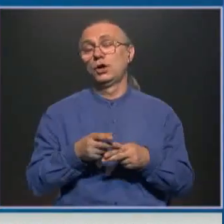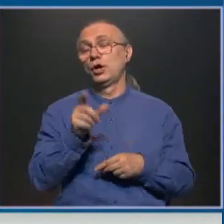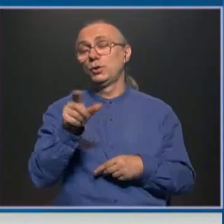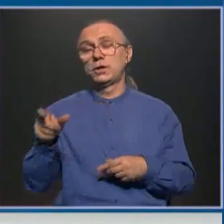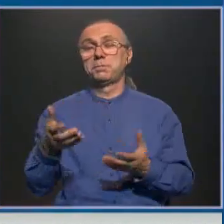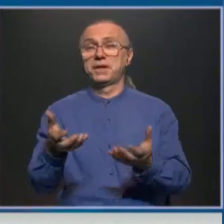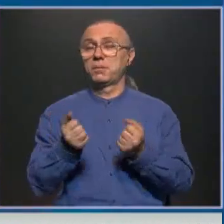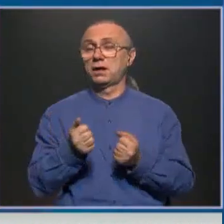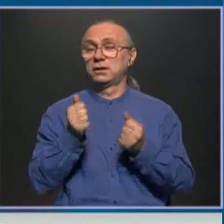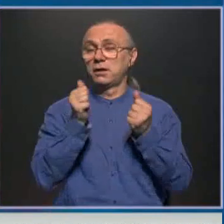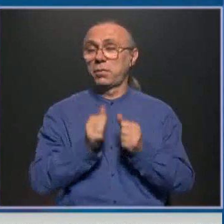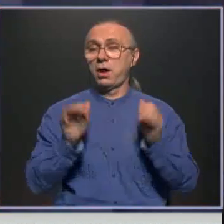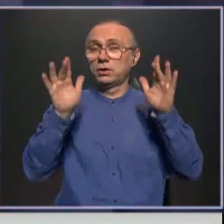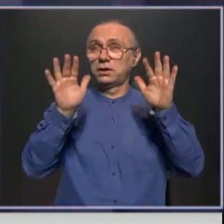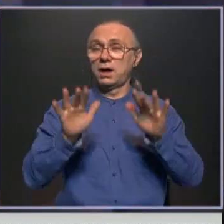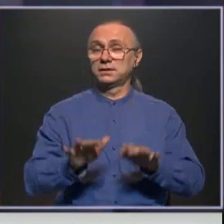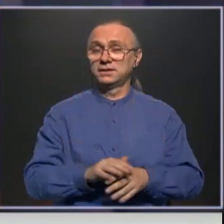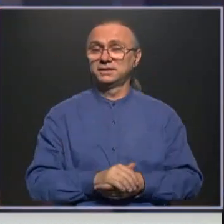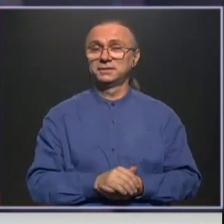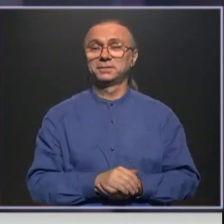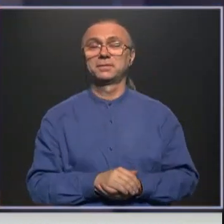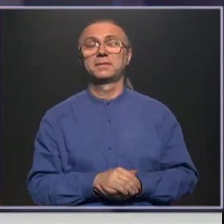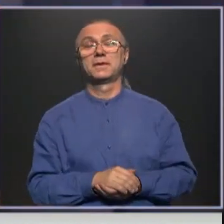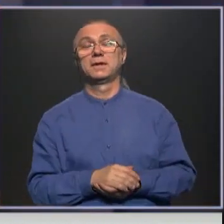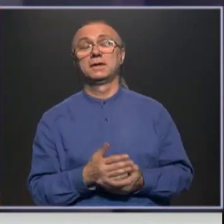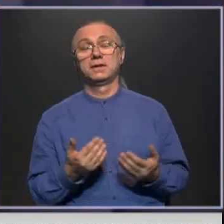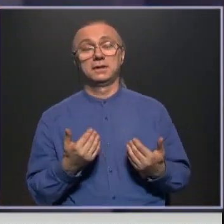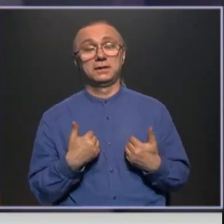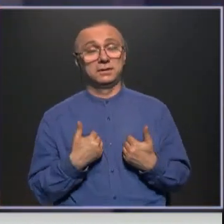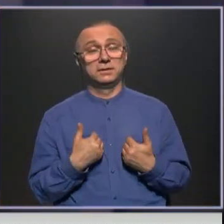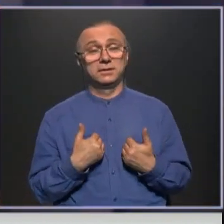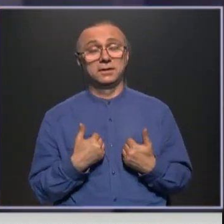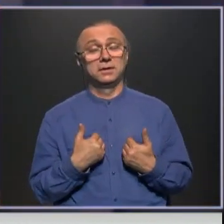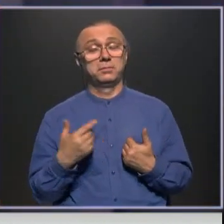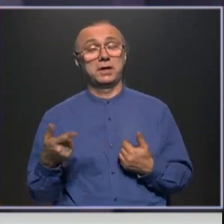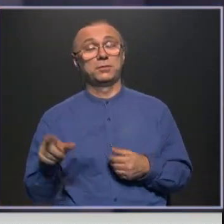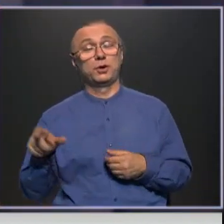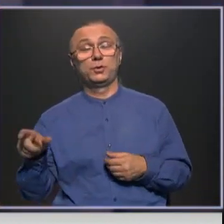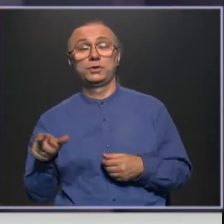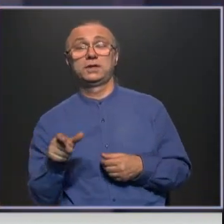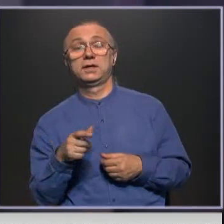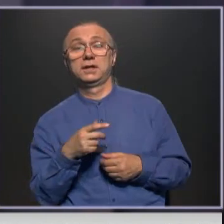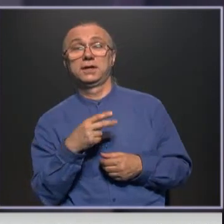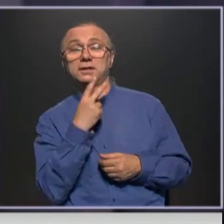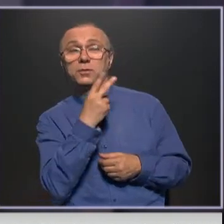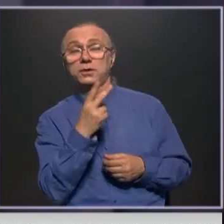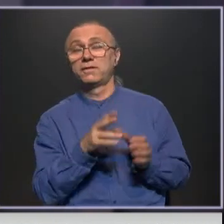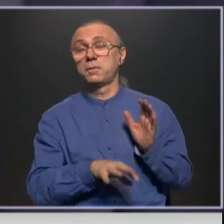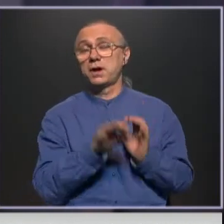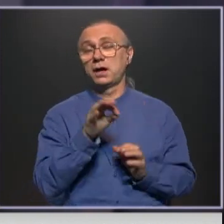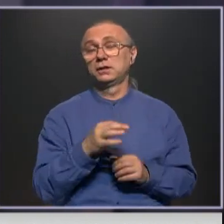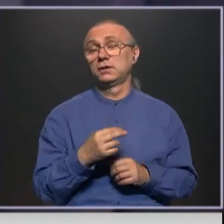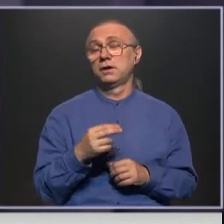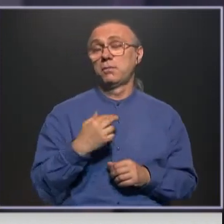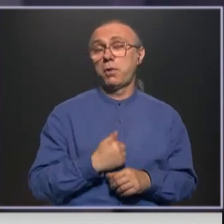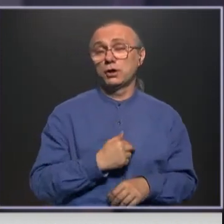батюшки сталкиваемся, и тоже это как-то нам мешает с Богом общаться. Поэтому мы вот выбираем, какой нам батюшка не так сильно мешает, как все